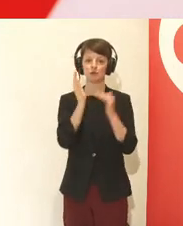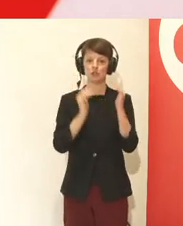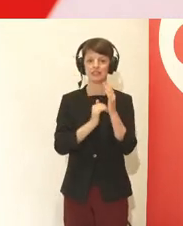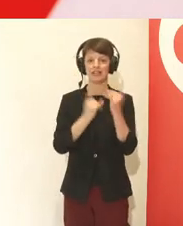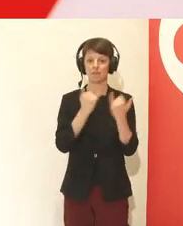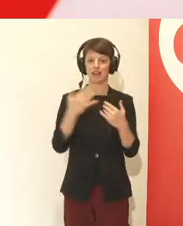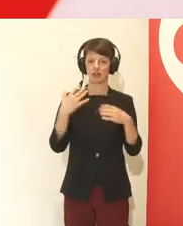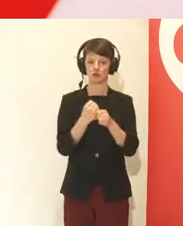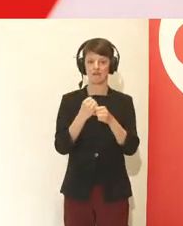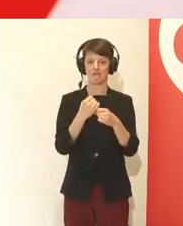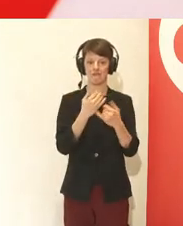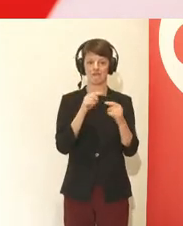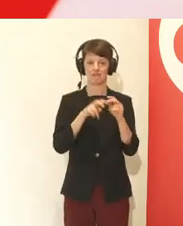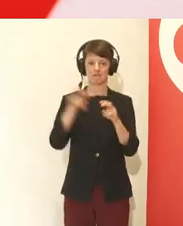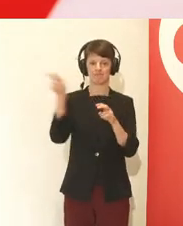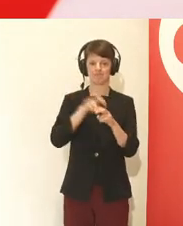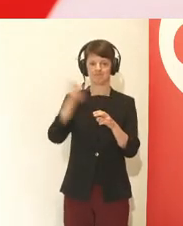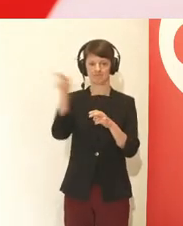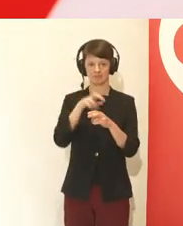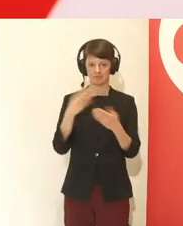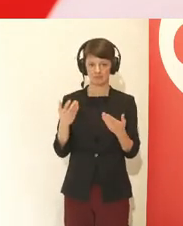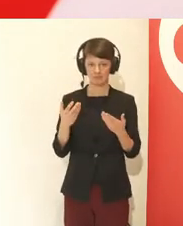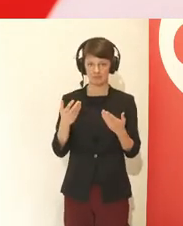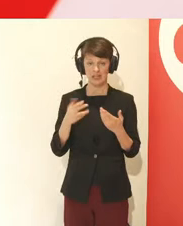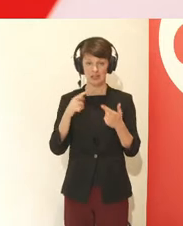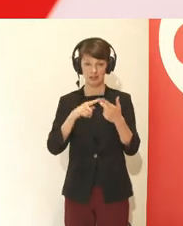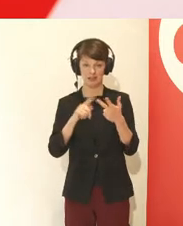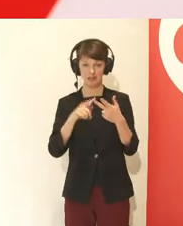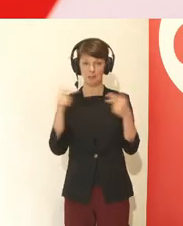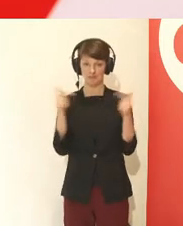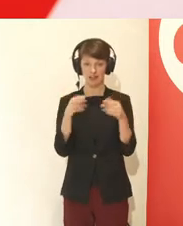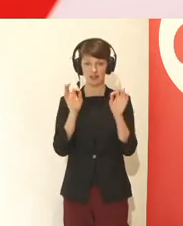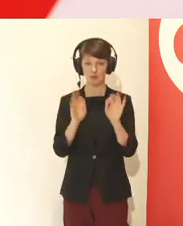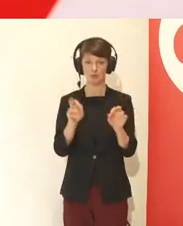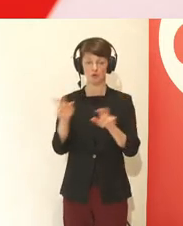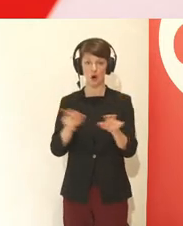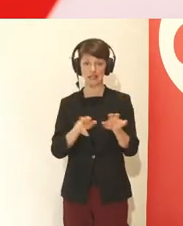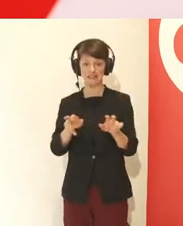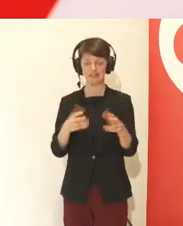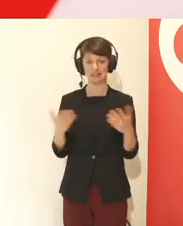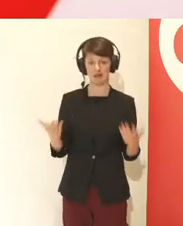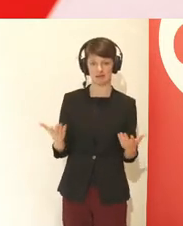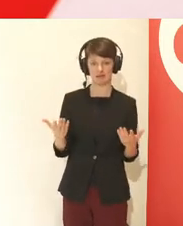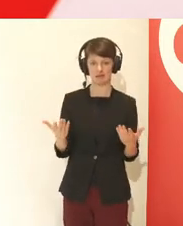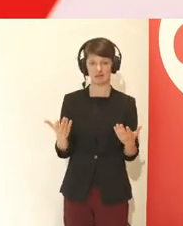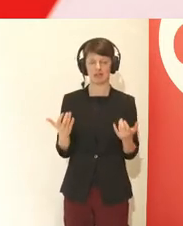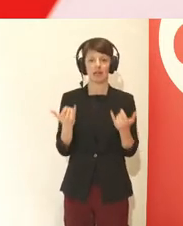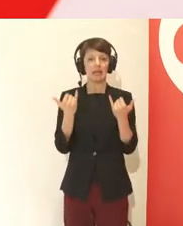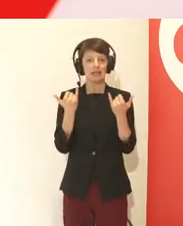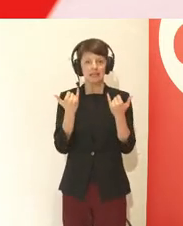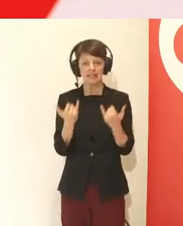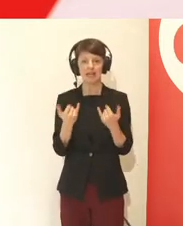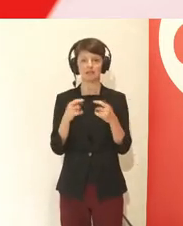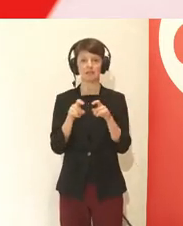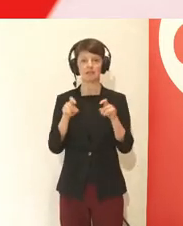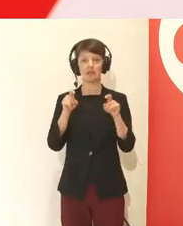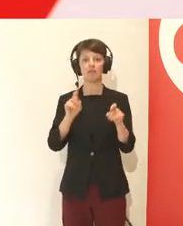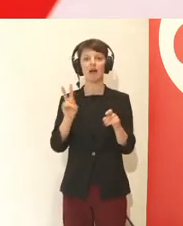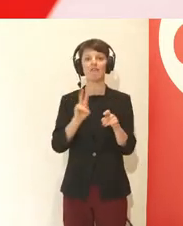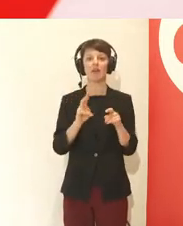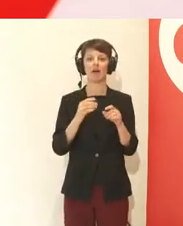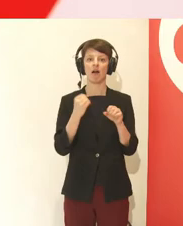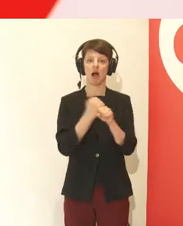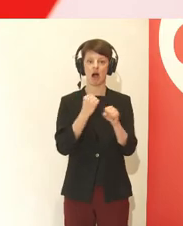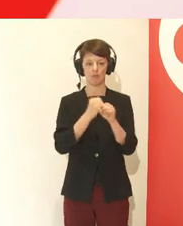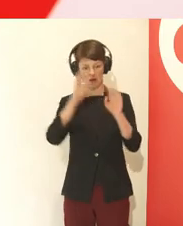mit der frage ist die pflege gut organisiert wir reden jetzt zu recht über diejenigen die die arbeit